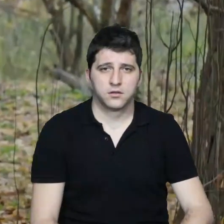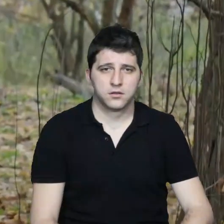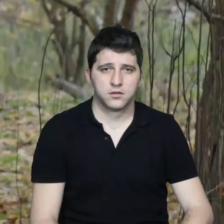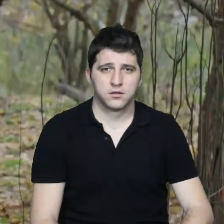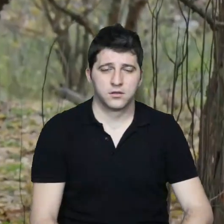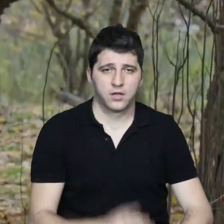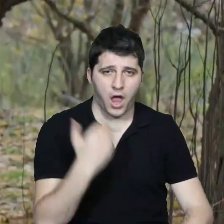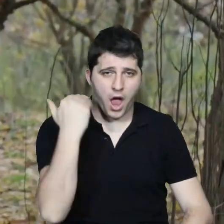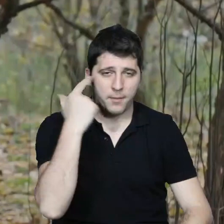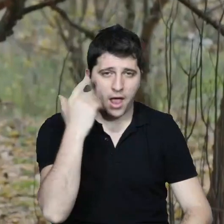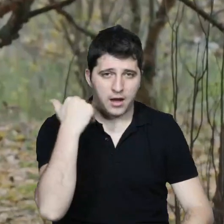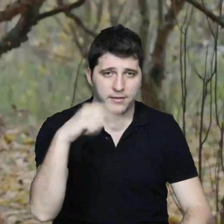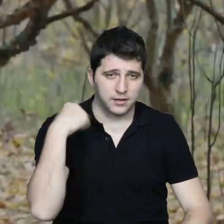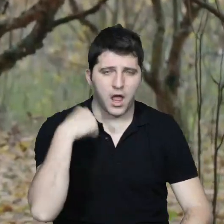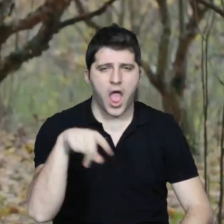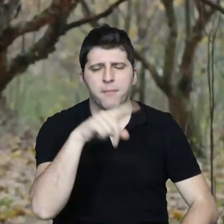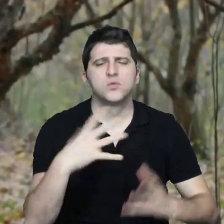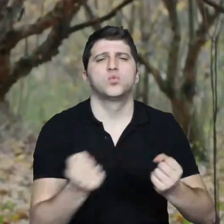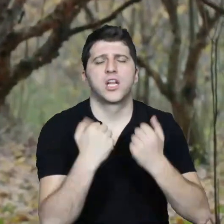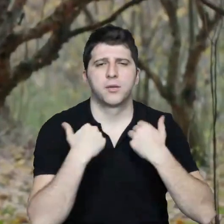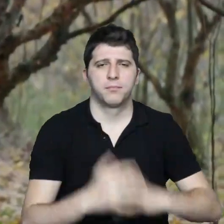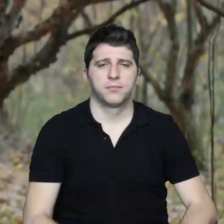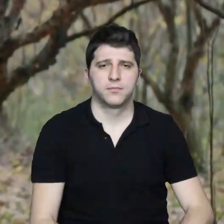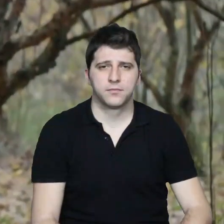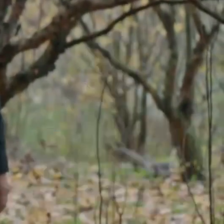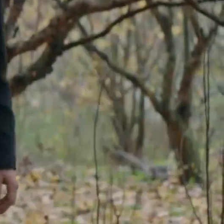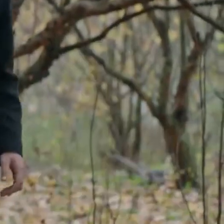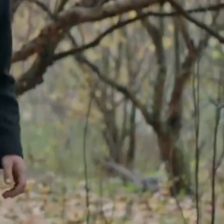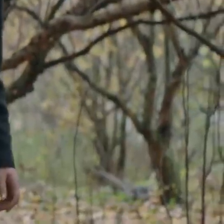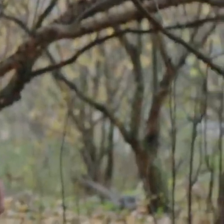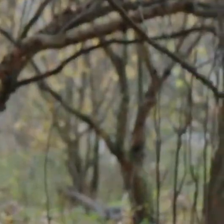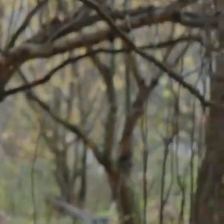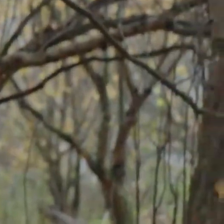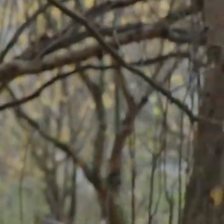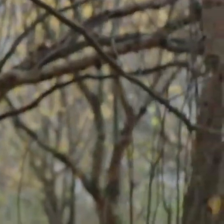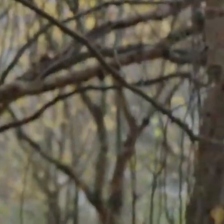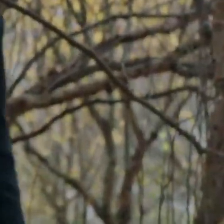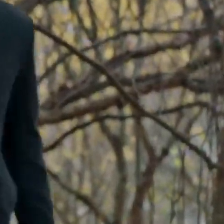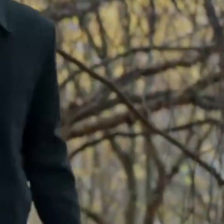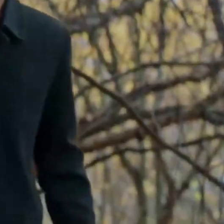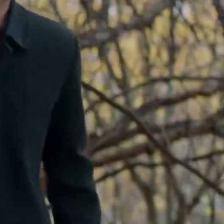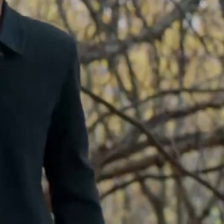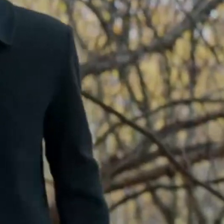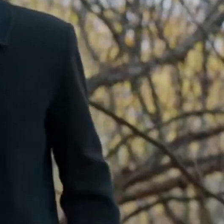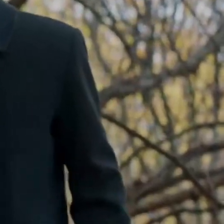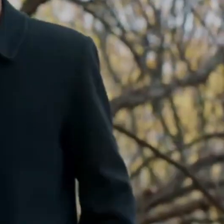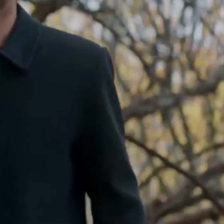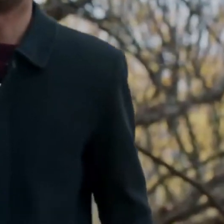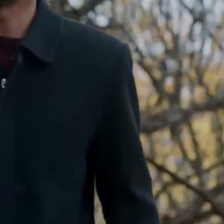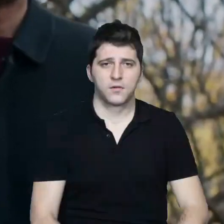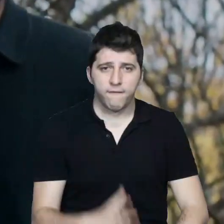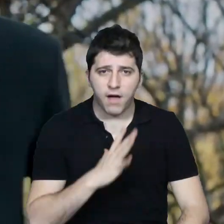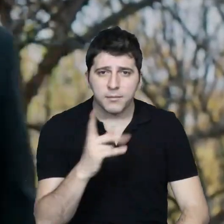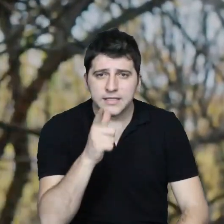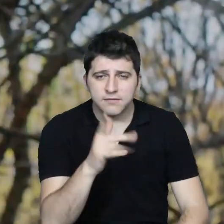Sen arkama doğru geç. Benim ben hepinizi kurtaracağım. En önde İsmail, arada Oral, en arkada Fatih. Var mı bir ses geliyor mu? Yok